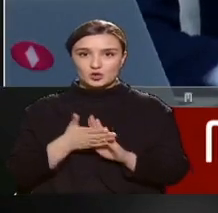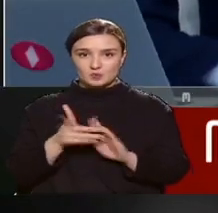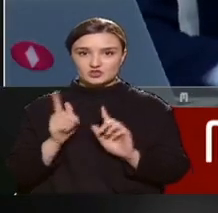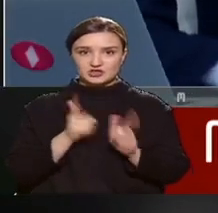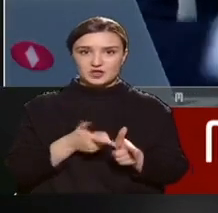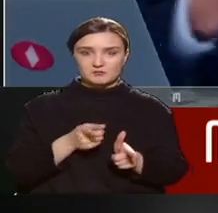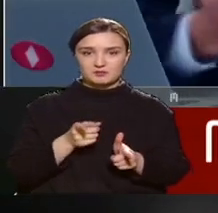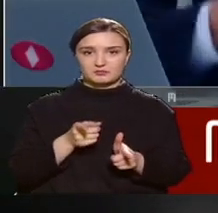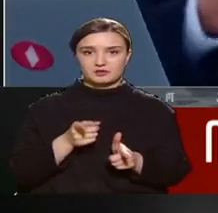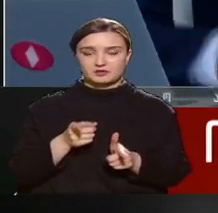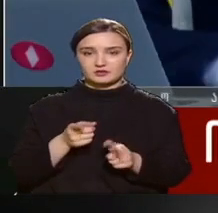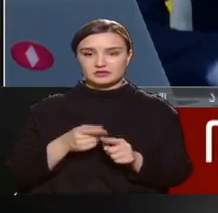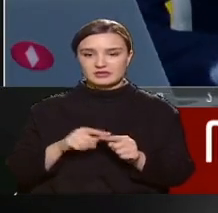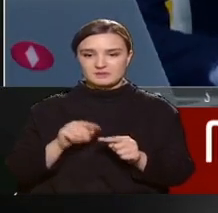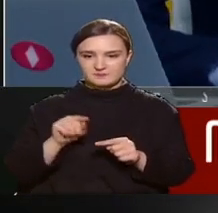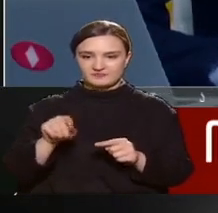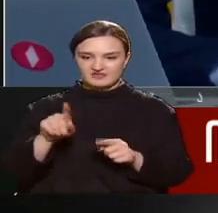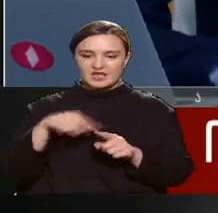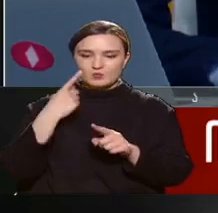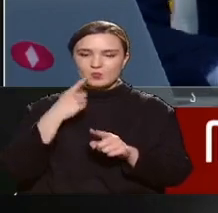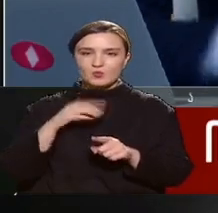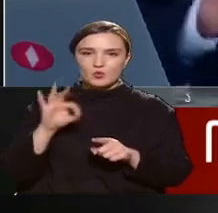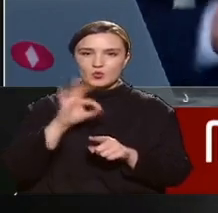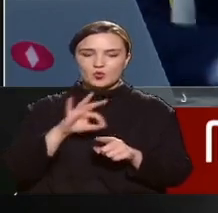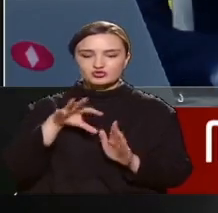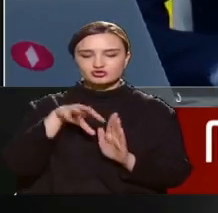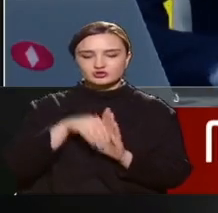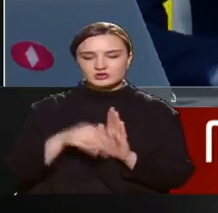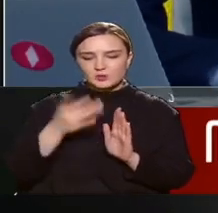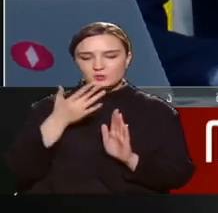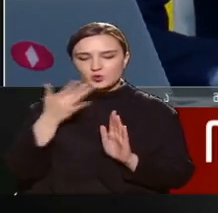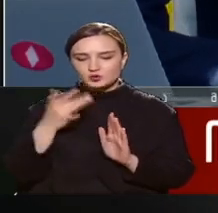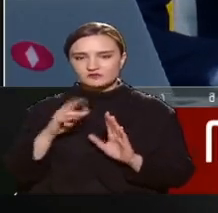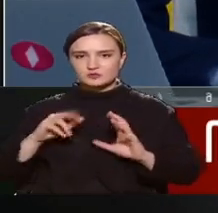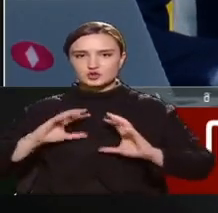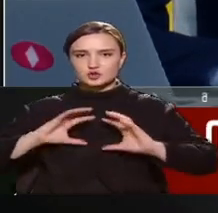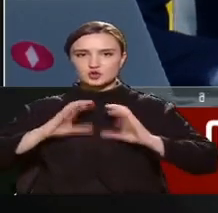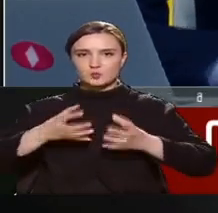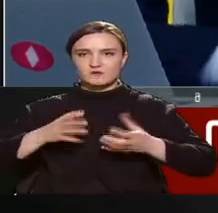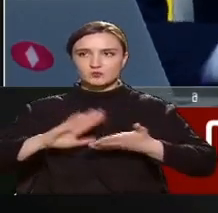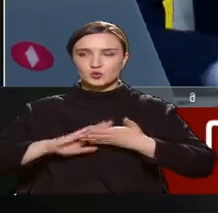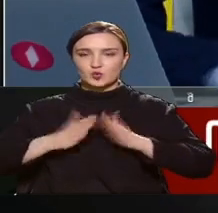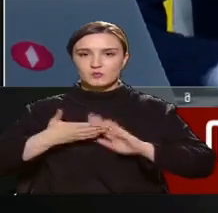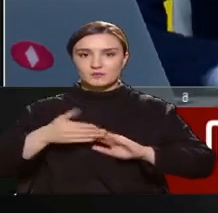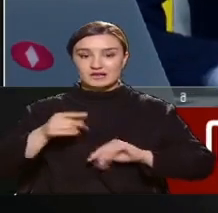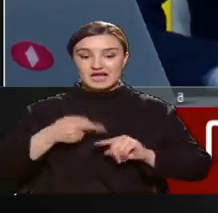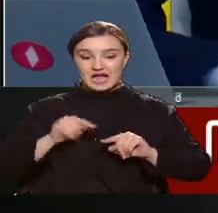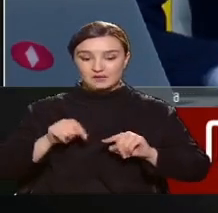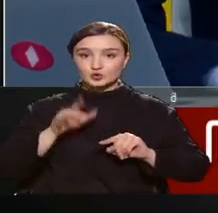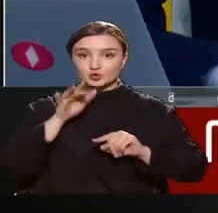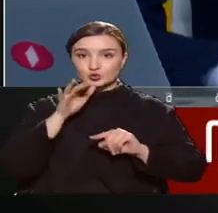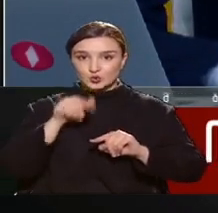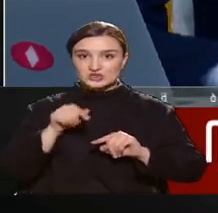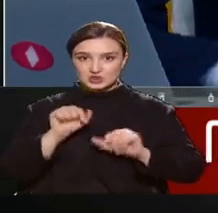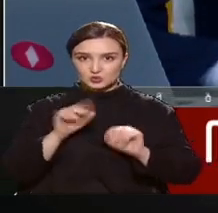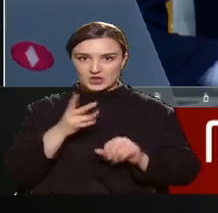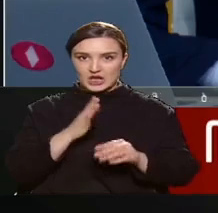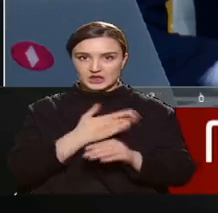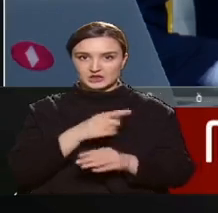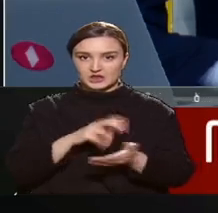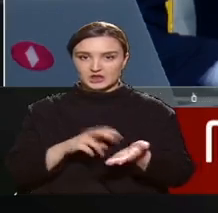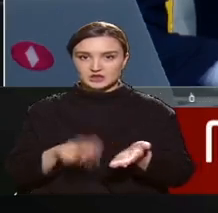mi zi am gadat scoti le bas, ai tu când s-au probit, am și de politic urta zogadat soplio și arsevul zi gomore obaz. Am vitare bași ce mi gă cine trom de gadat